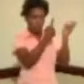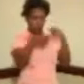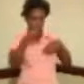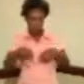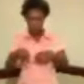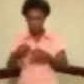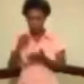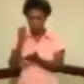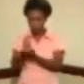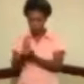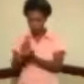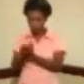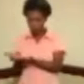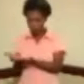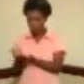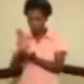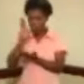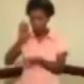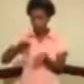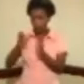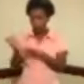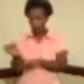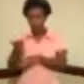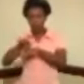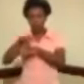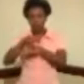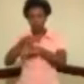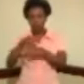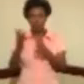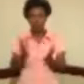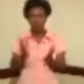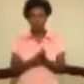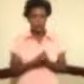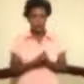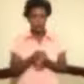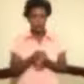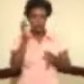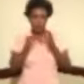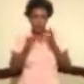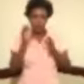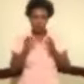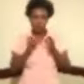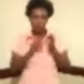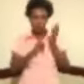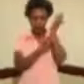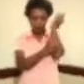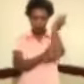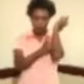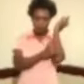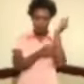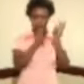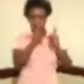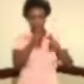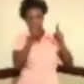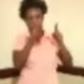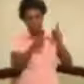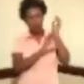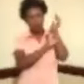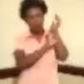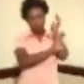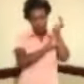prince. De même pour les gens qui mourent au caille. Donc comment je vois ça? C'est premièrement et finalement, pour nous sortir